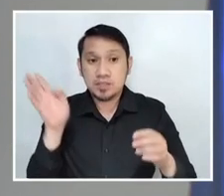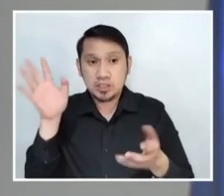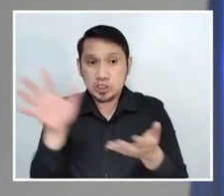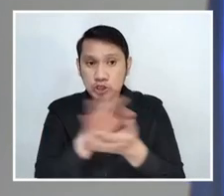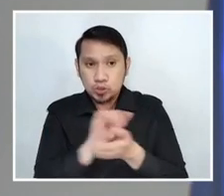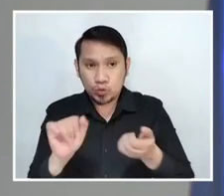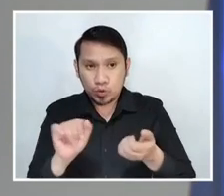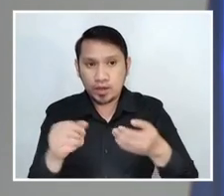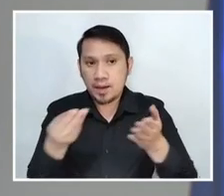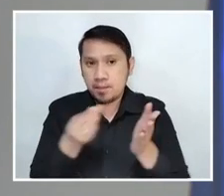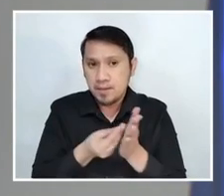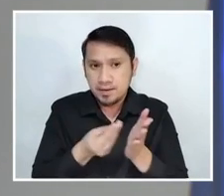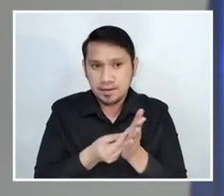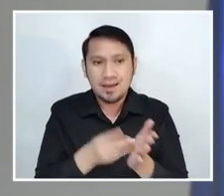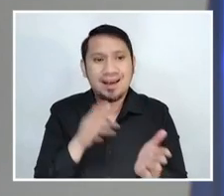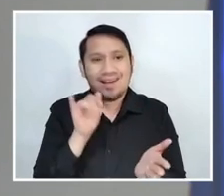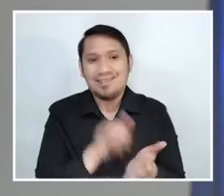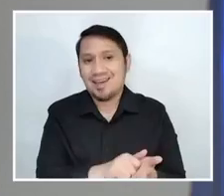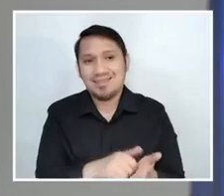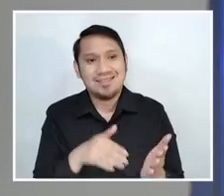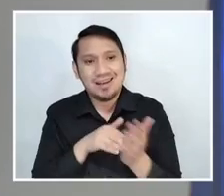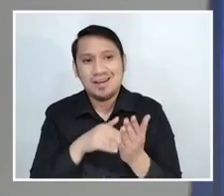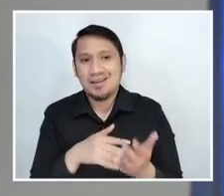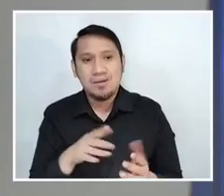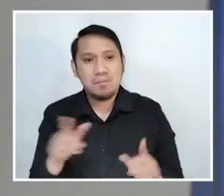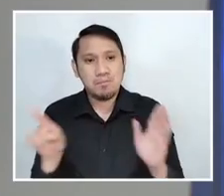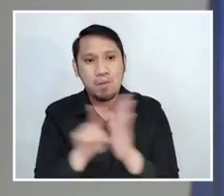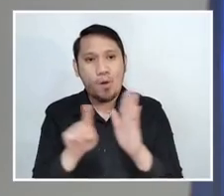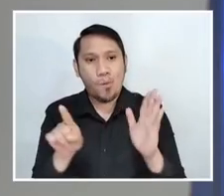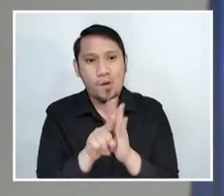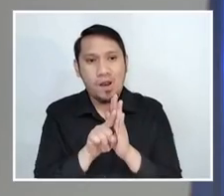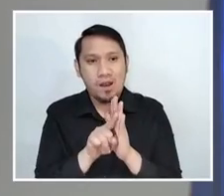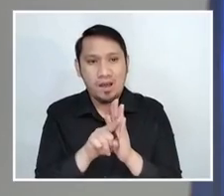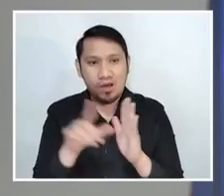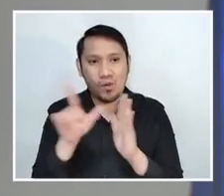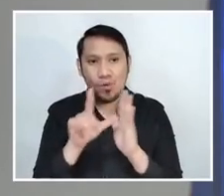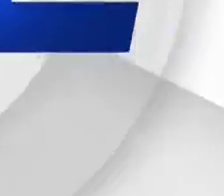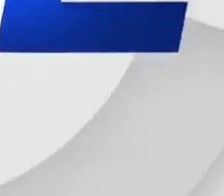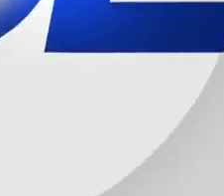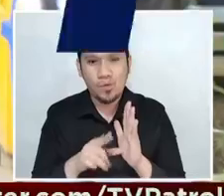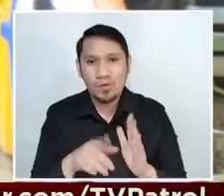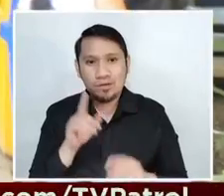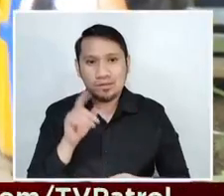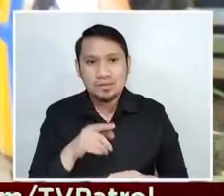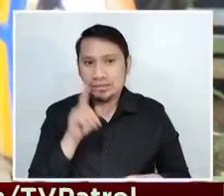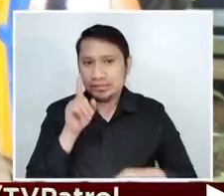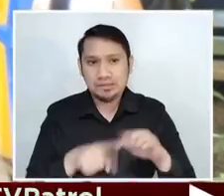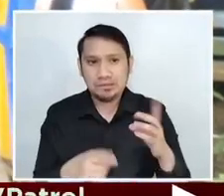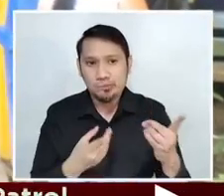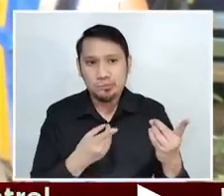na labag po sa batas. Nagpapatrol, Zian Ambrosio.